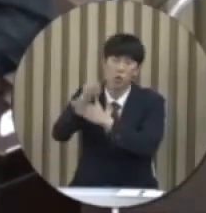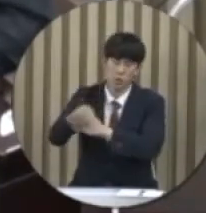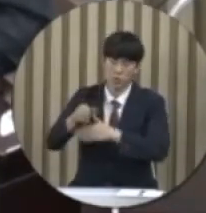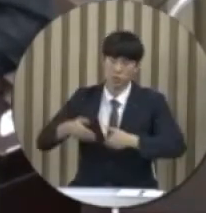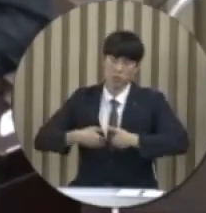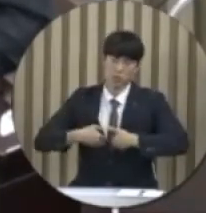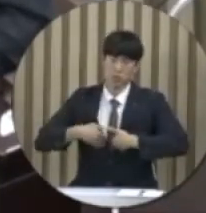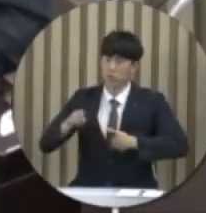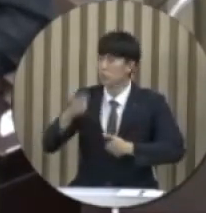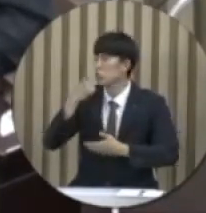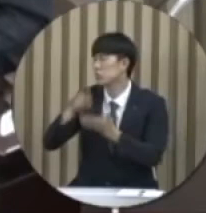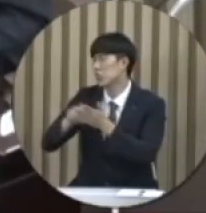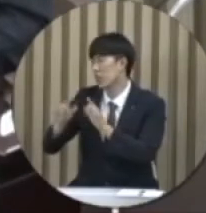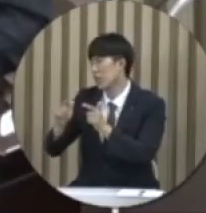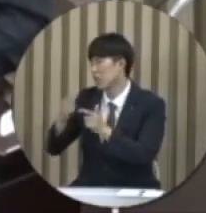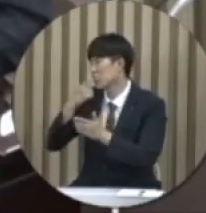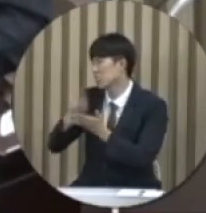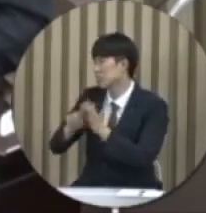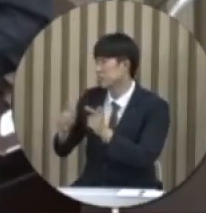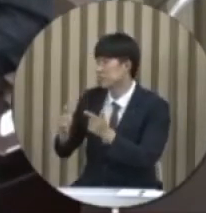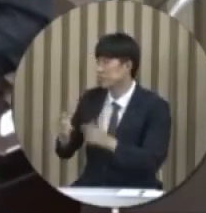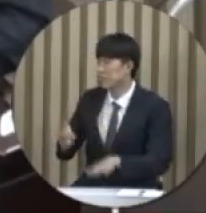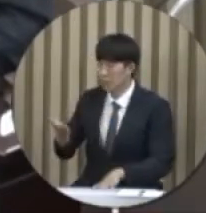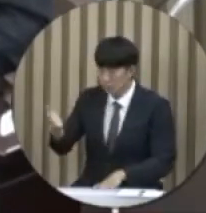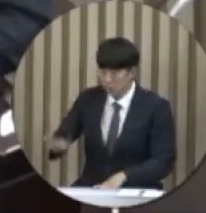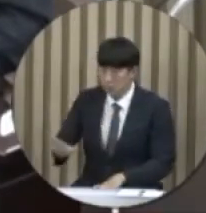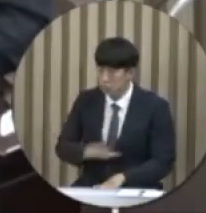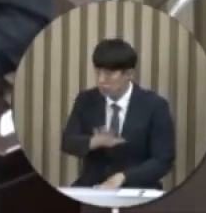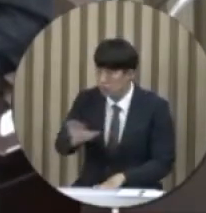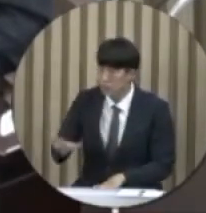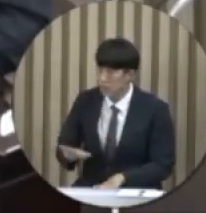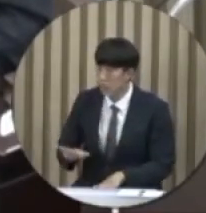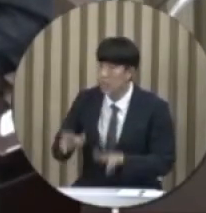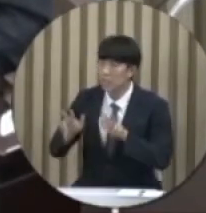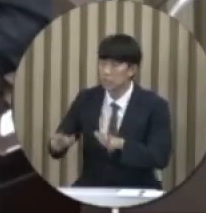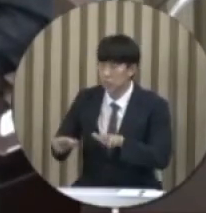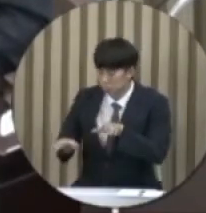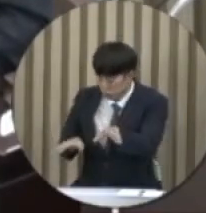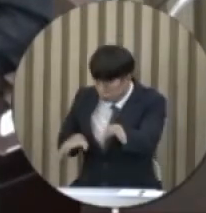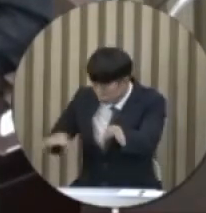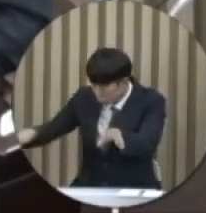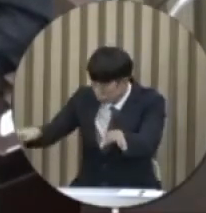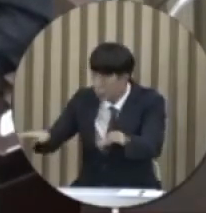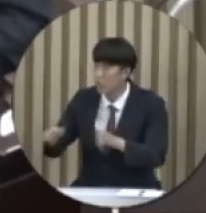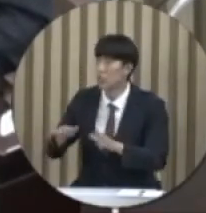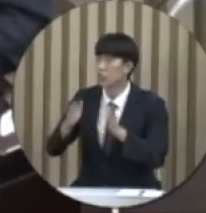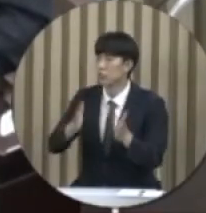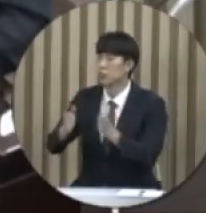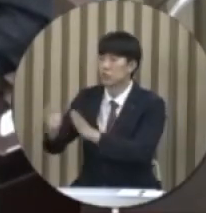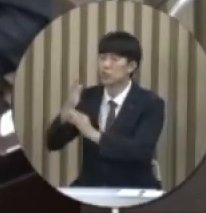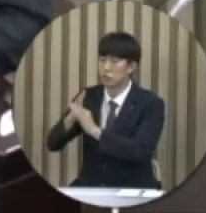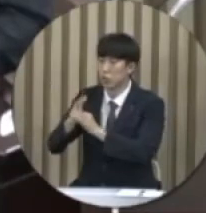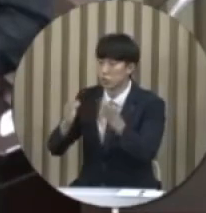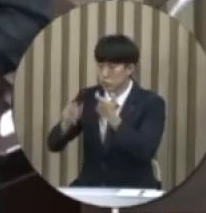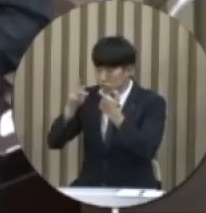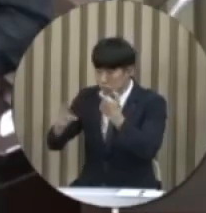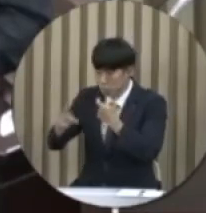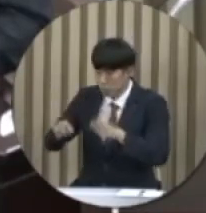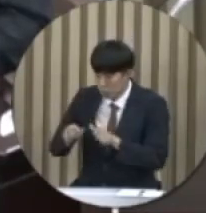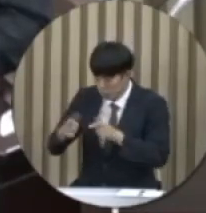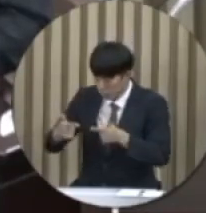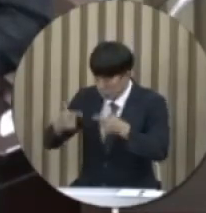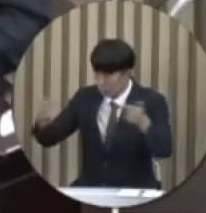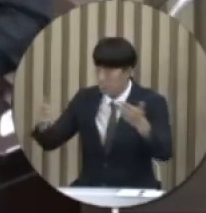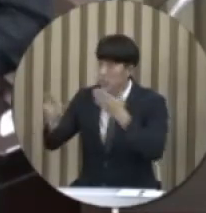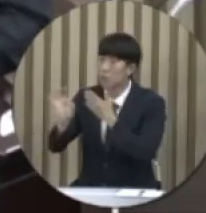있습니다. 그게 법이라는 상태가요. 근데 저희는 투트랙으로 이미 준비를 하고 있습니다. 60km로 확대했을 때, 과연 지재까지